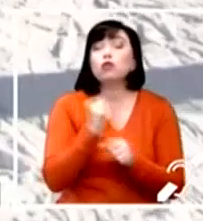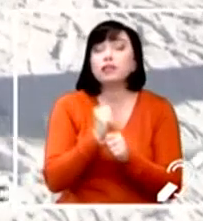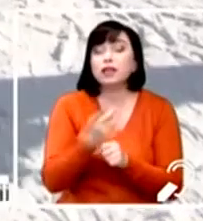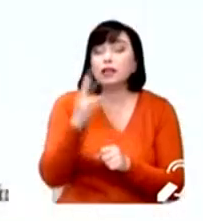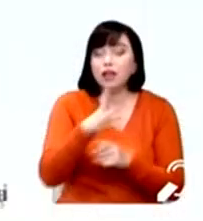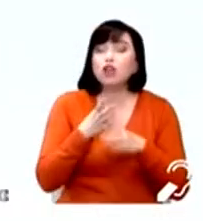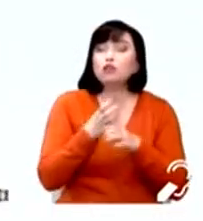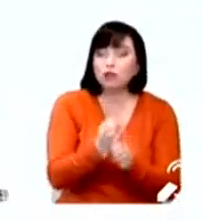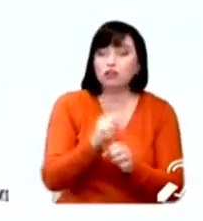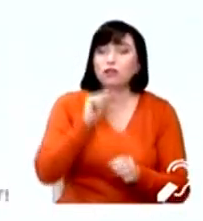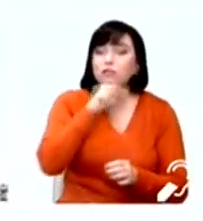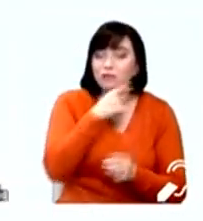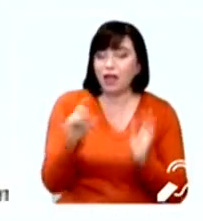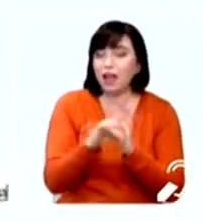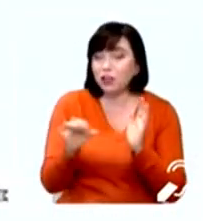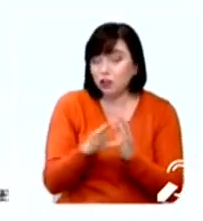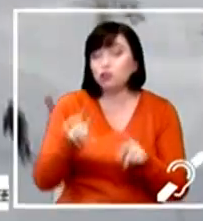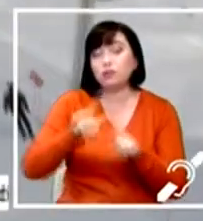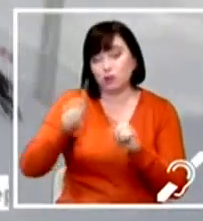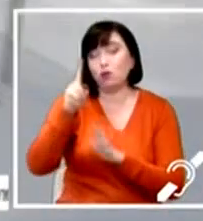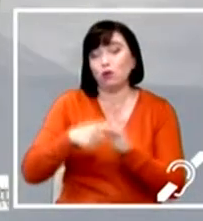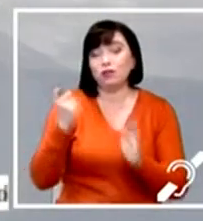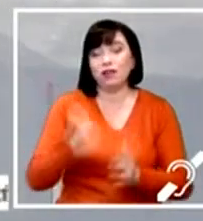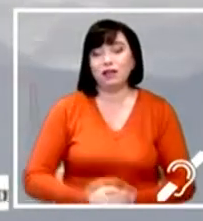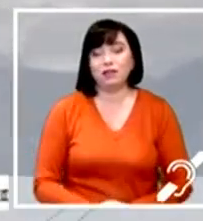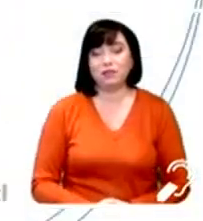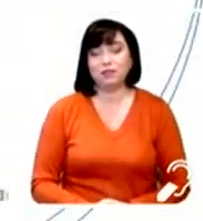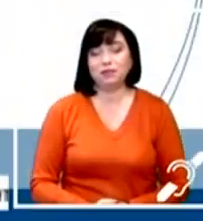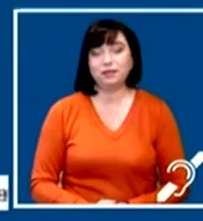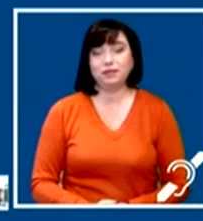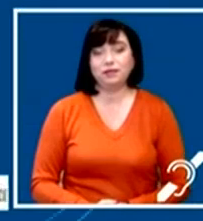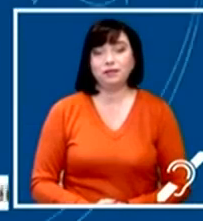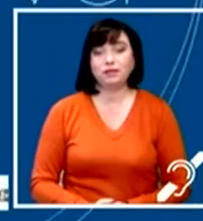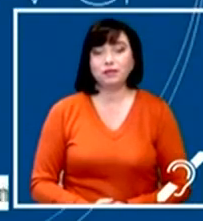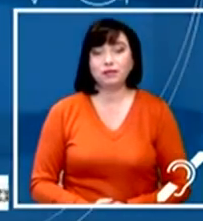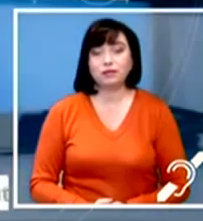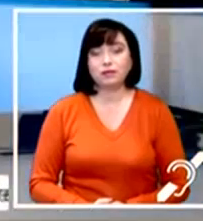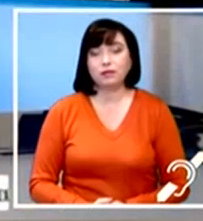pentru reducerea consumului de electricitate, aflați imediat.